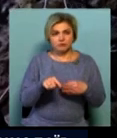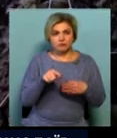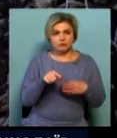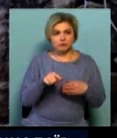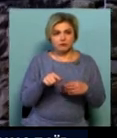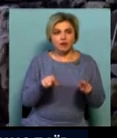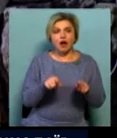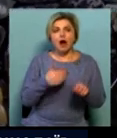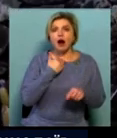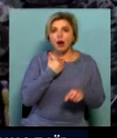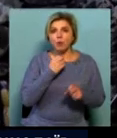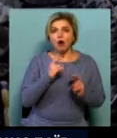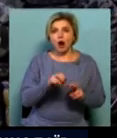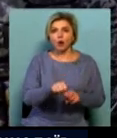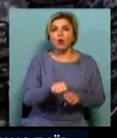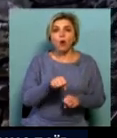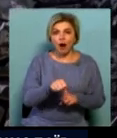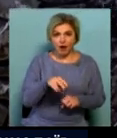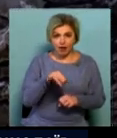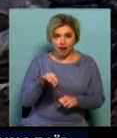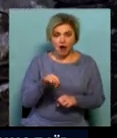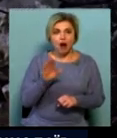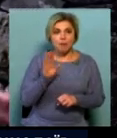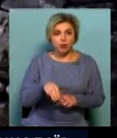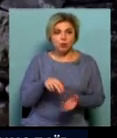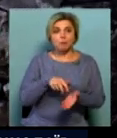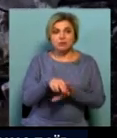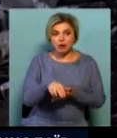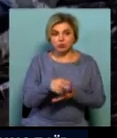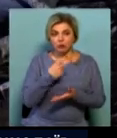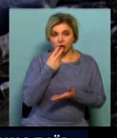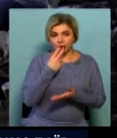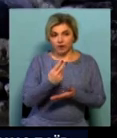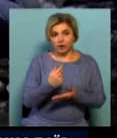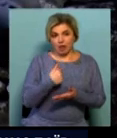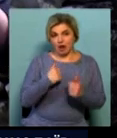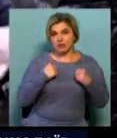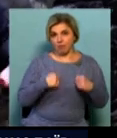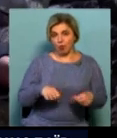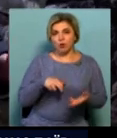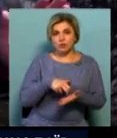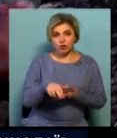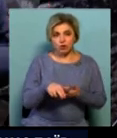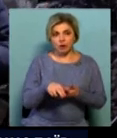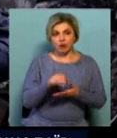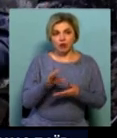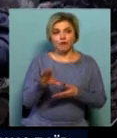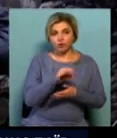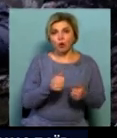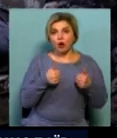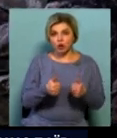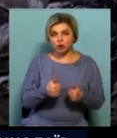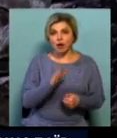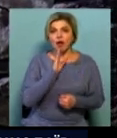ну, як будто її дергали. А от потім, понятно, ну, захожу, шашлик встретила, я спокійно собі зайшла, тому що, ну, кот стріляв, все добре.